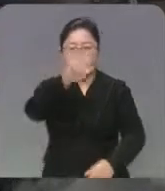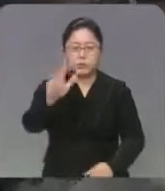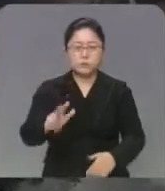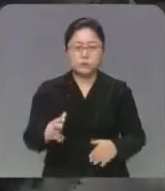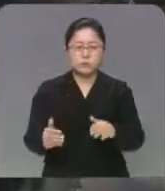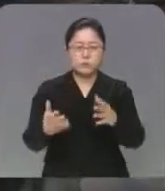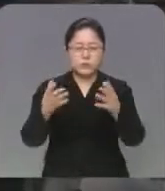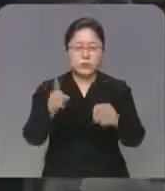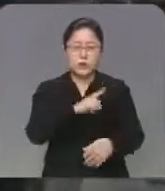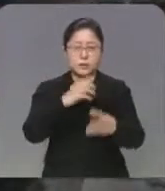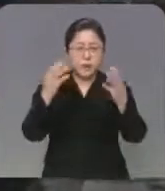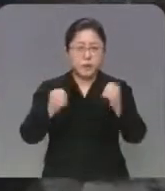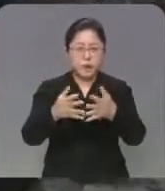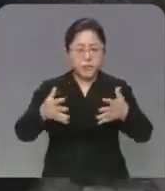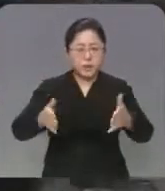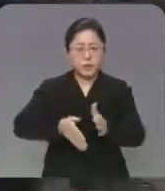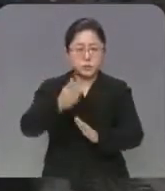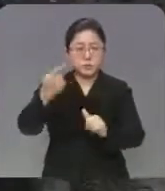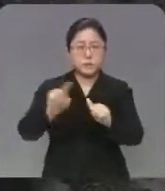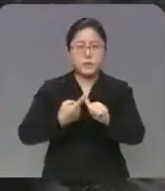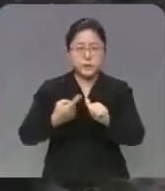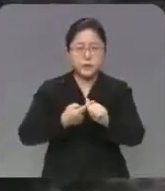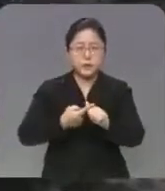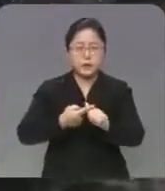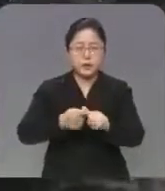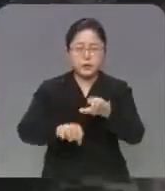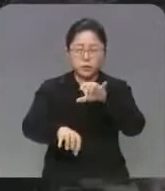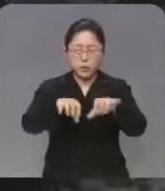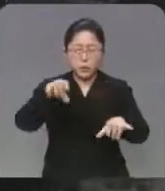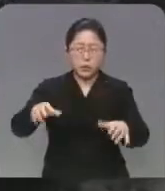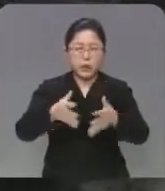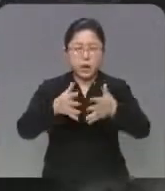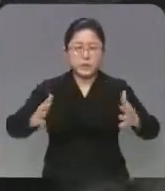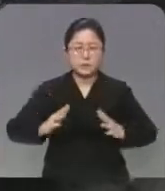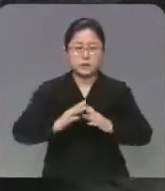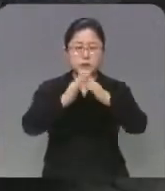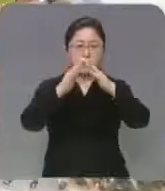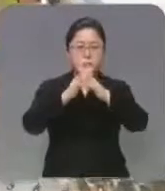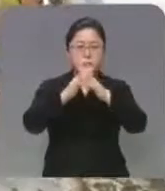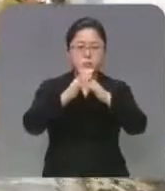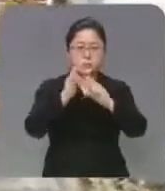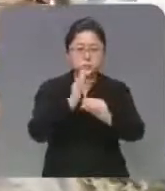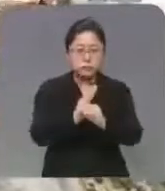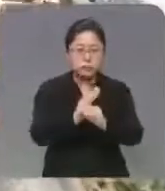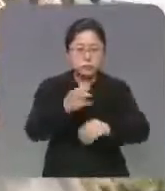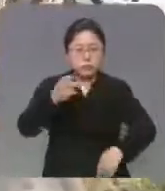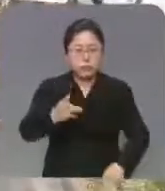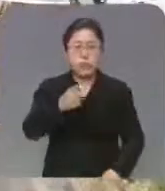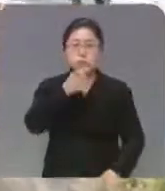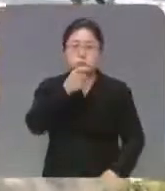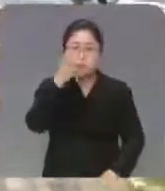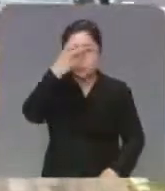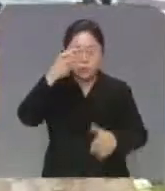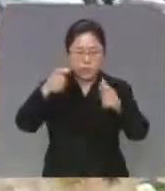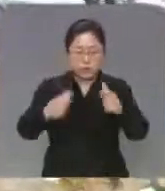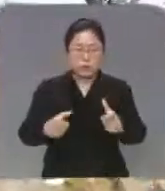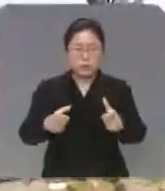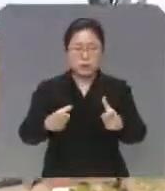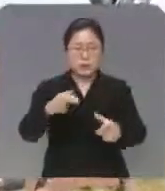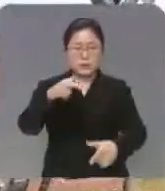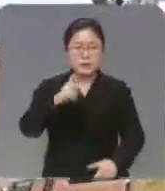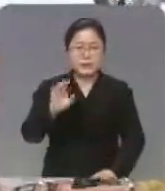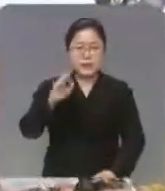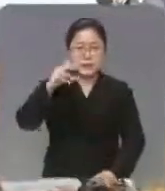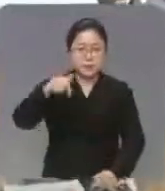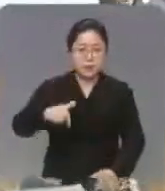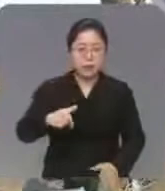최고의 아파트 도시라는 오명에도 광주 도심 곳곳에 아파트를 짓는 것도 모자라 국가습지 지정이 예정된 장녹습지